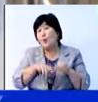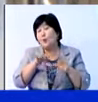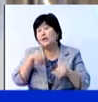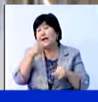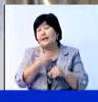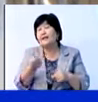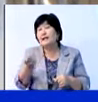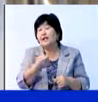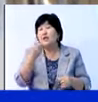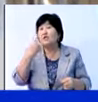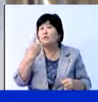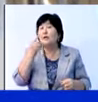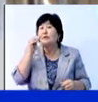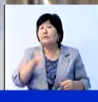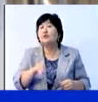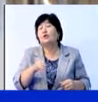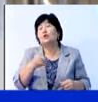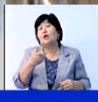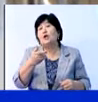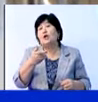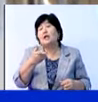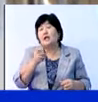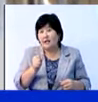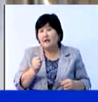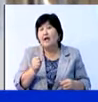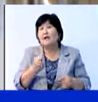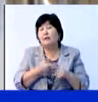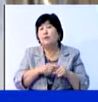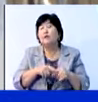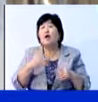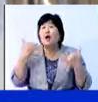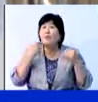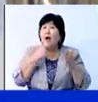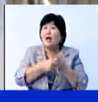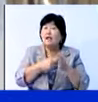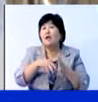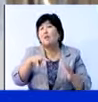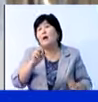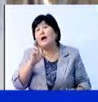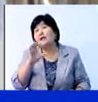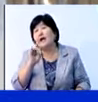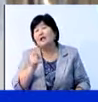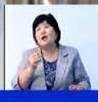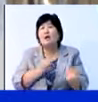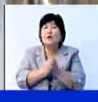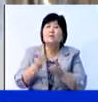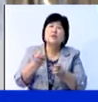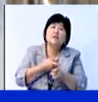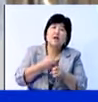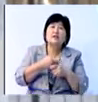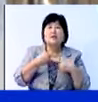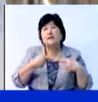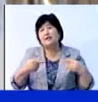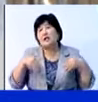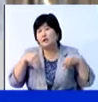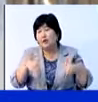негізгі дақыл 21800 гектар. Қалған енді мал азығын дақылдар, мақсары, овощ, бақша, картоп және көгөніс